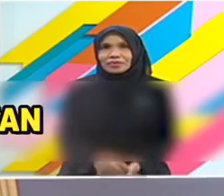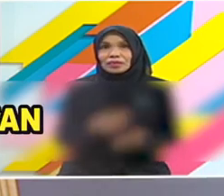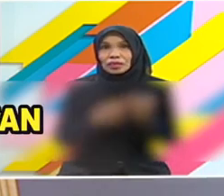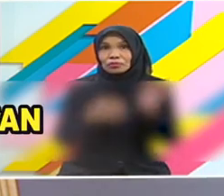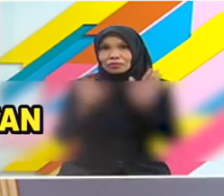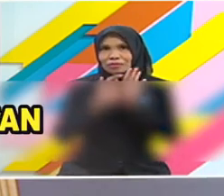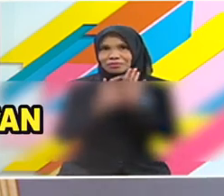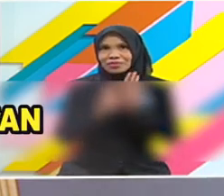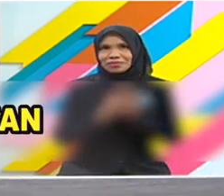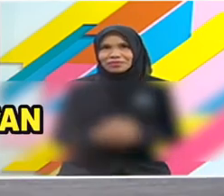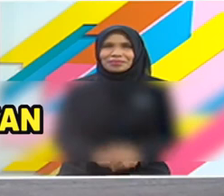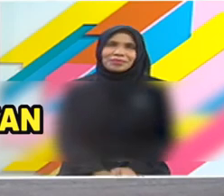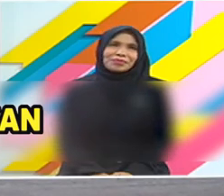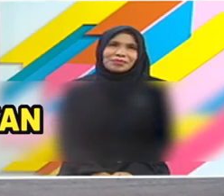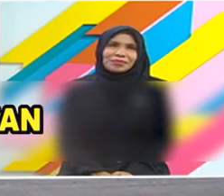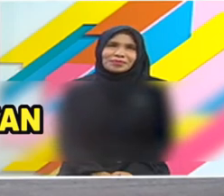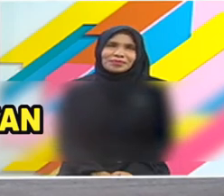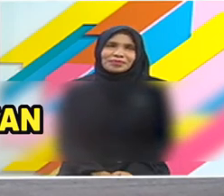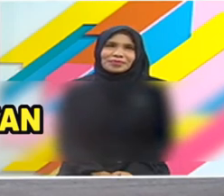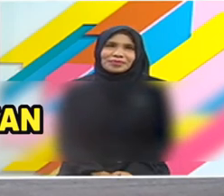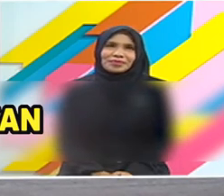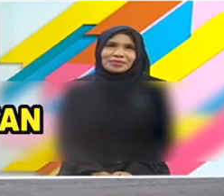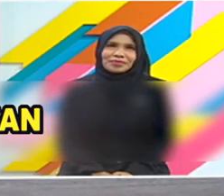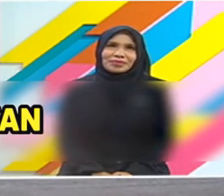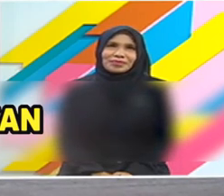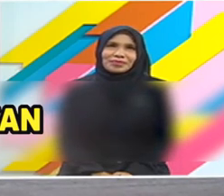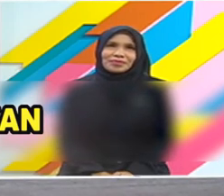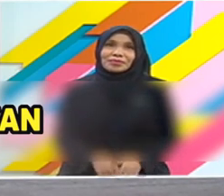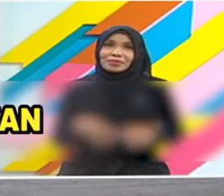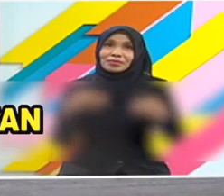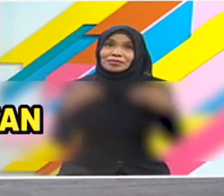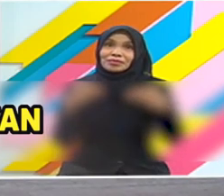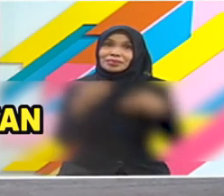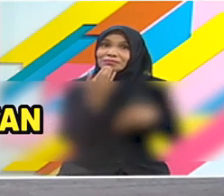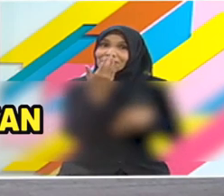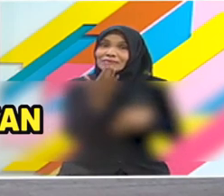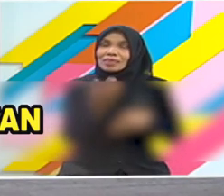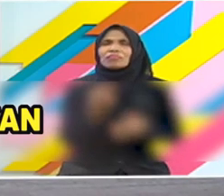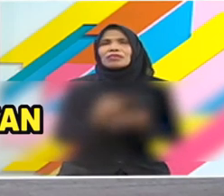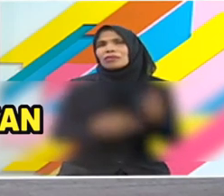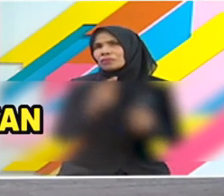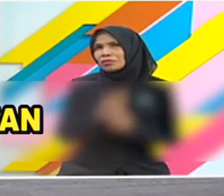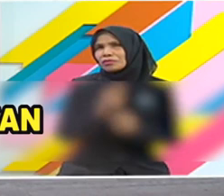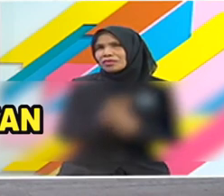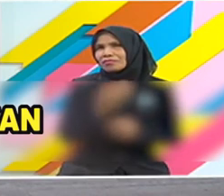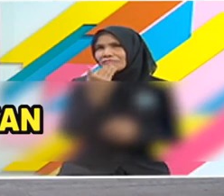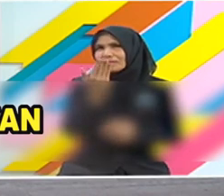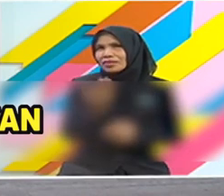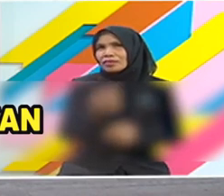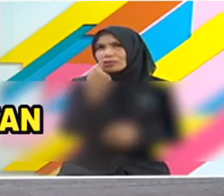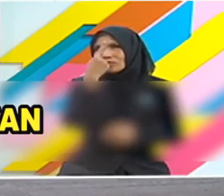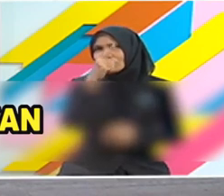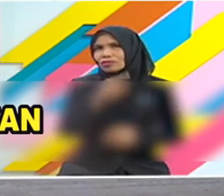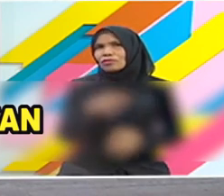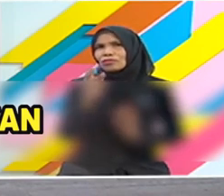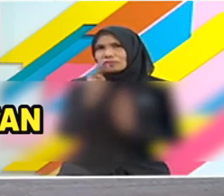tu? Okey, ini namanya organ lidah. Okey, apa fungsi lidah, Kak Rina? Fungsi lidah untuk